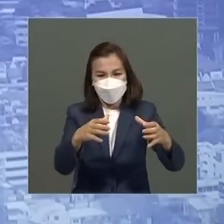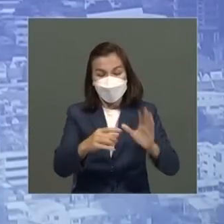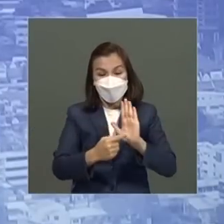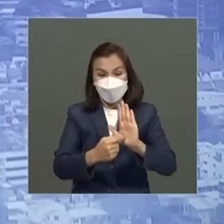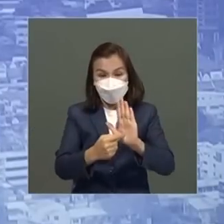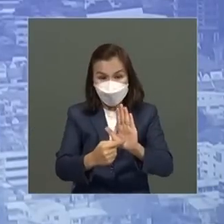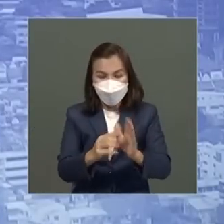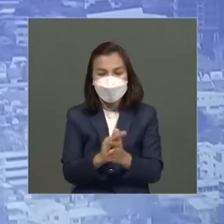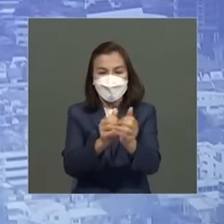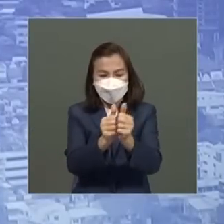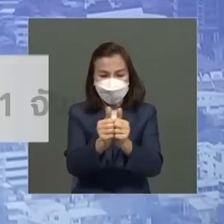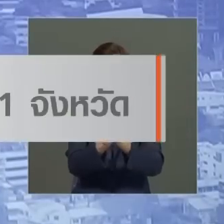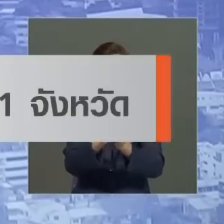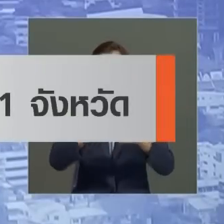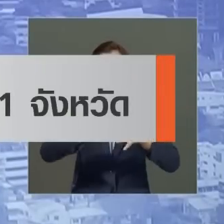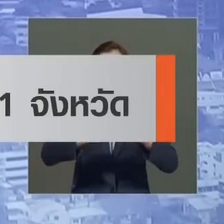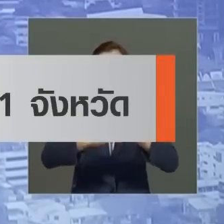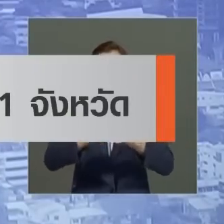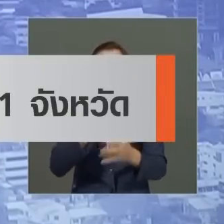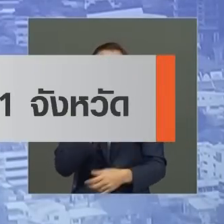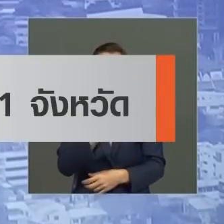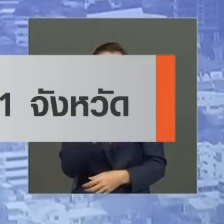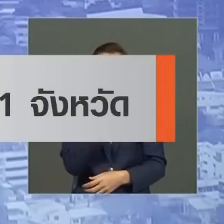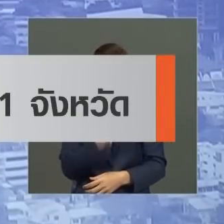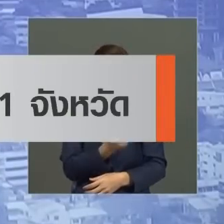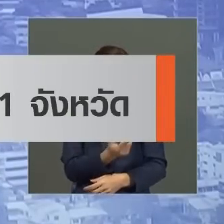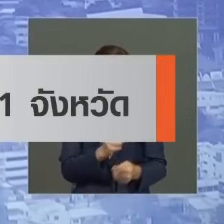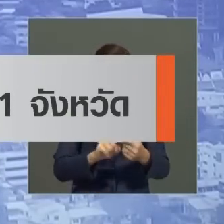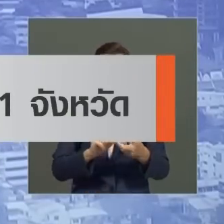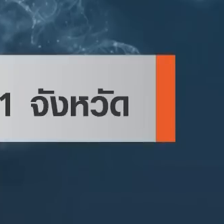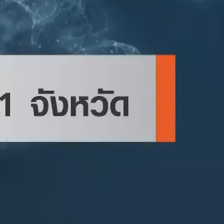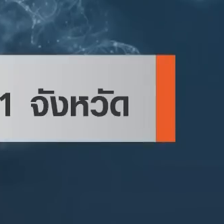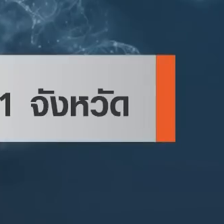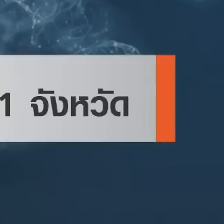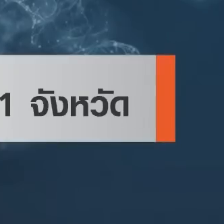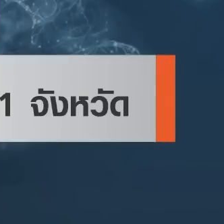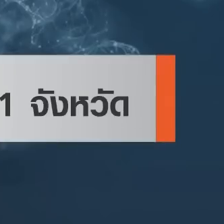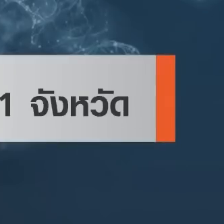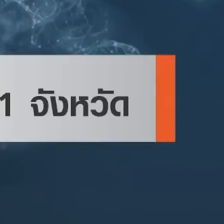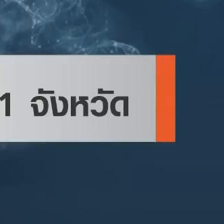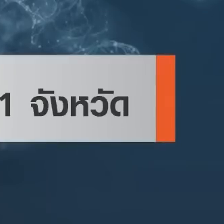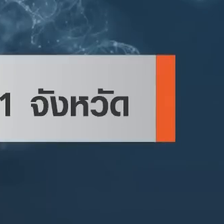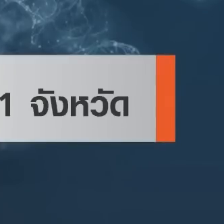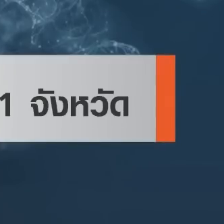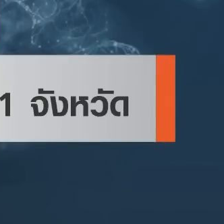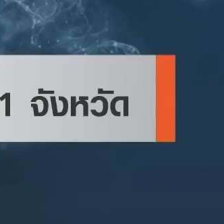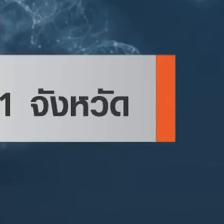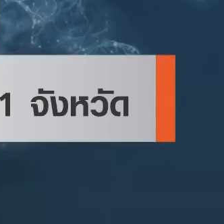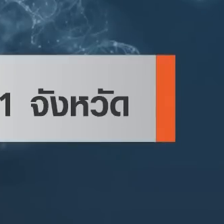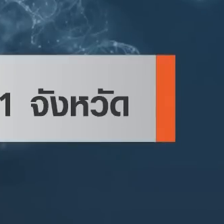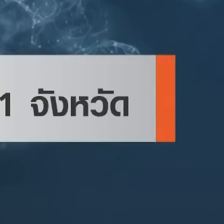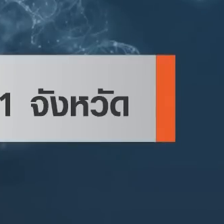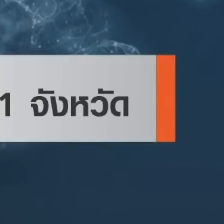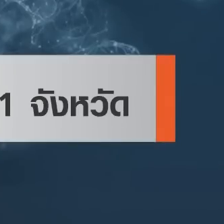ติดตามกลุ่มข้อมูลนี้กันหน่อยนะคะที่ทางแพทย์หญิงอภิสมัยศรีรังสรรค์ผู้ช่วยโฆษกศบครายงานว่าเมื่อวานนี้เนี่ยไทยเรามีผู้หายป่วยเพิ่ม